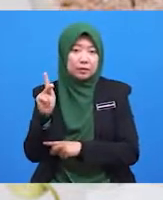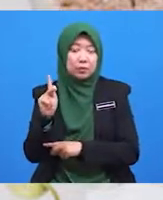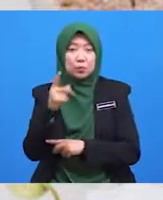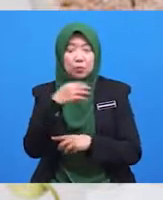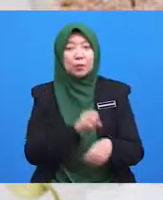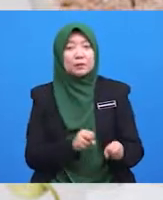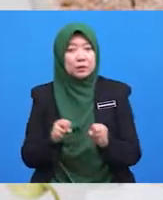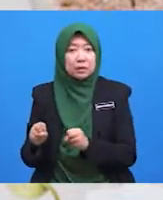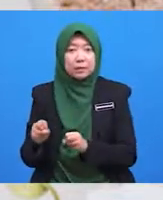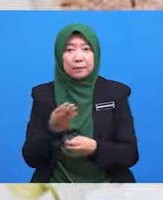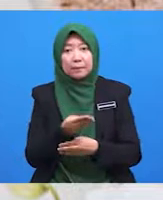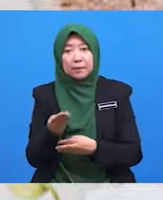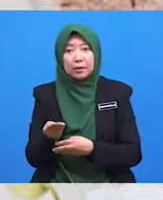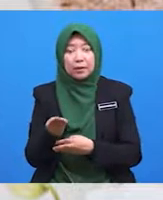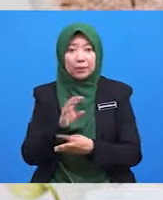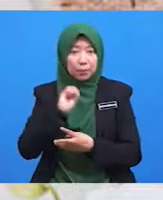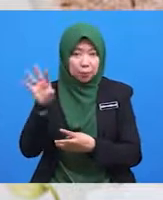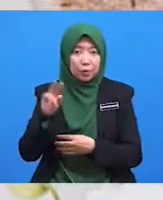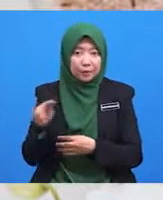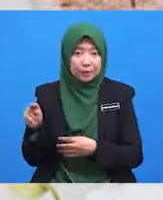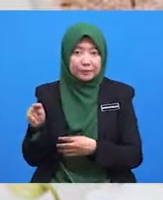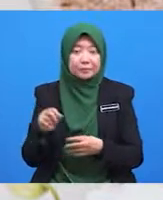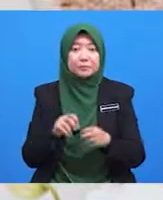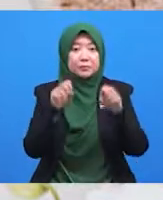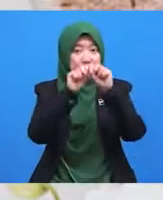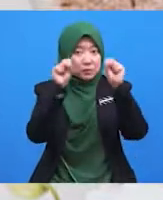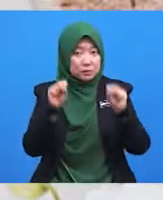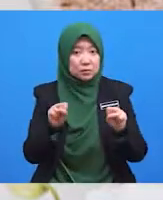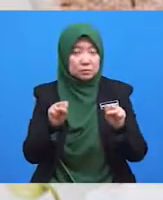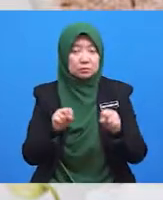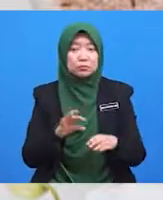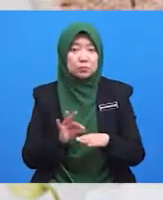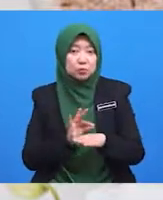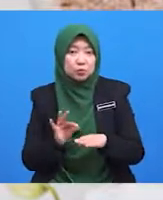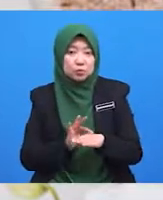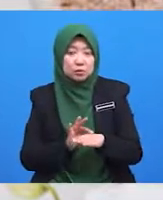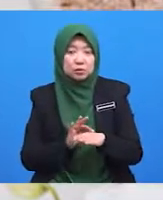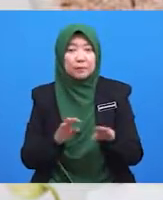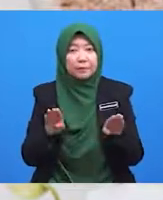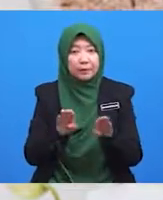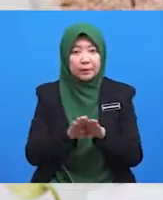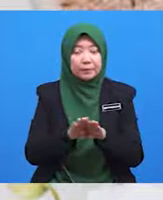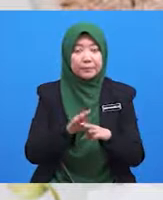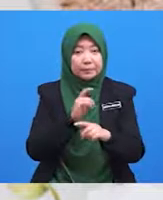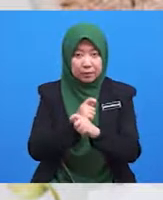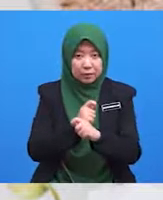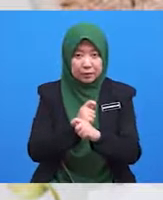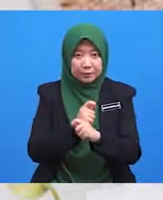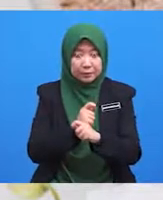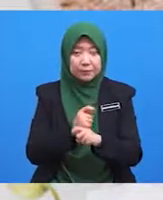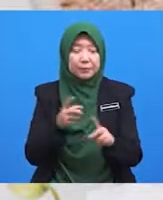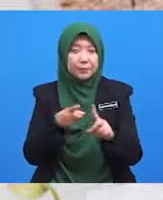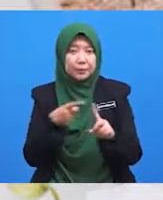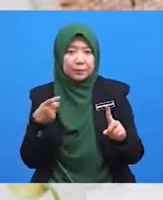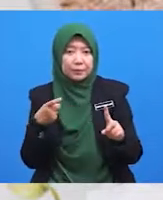menyingkirkan bahan buangan. Sistem limfatik juga berfungsi sebagai pertahanan